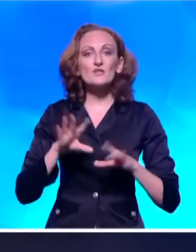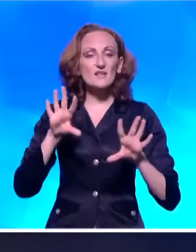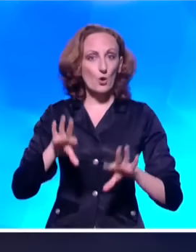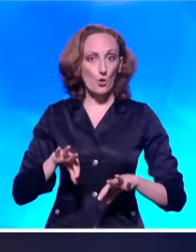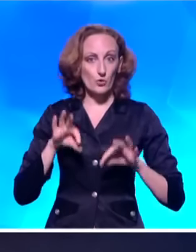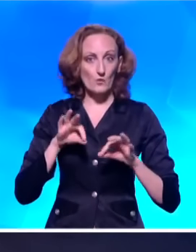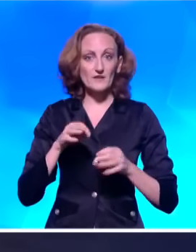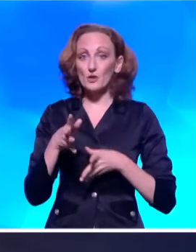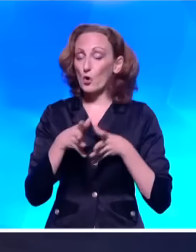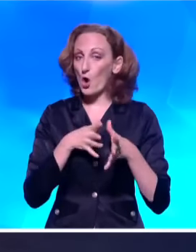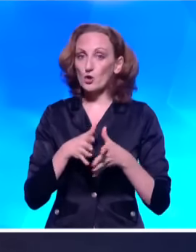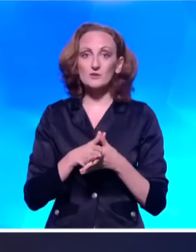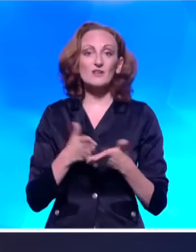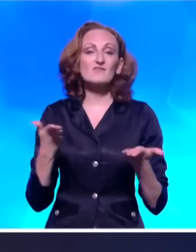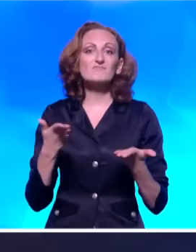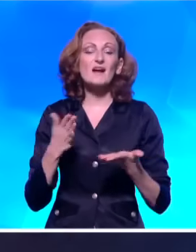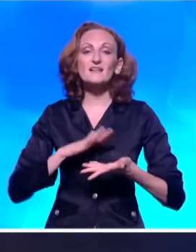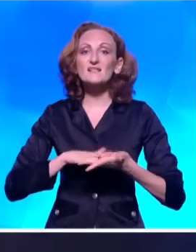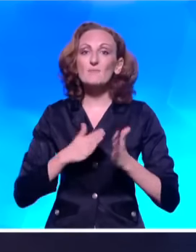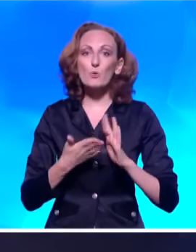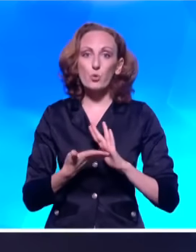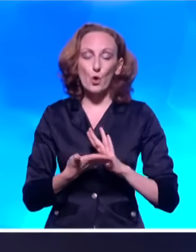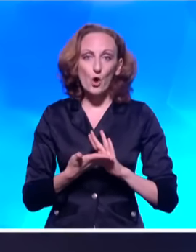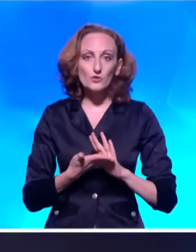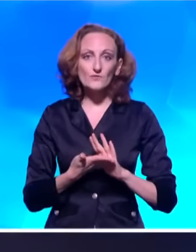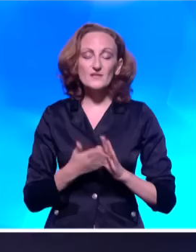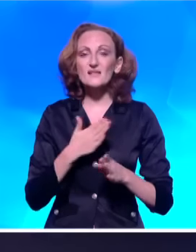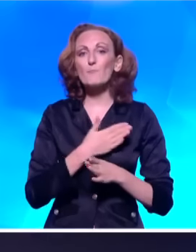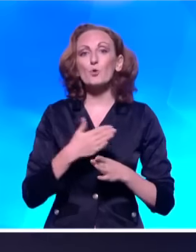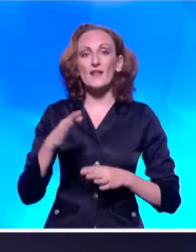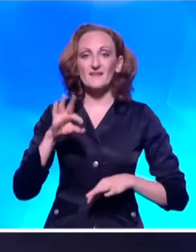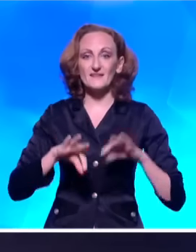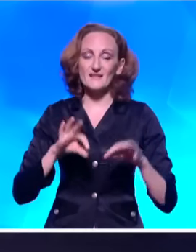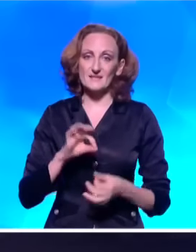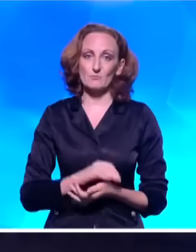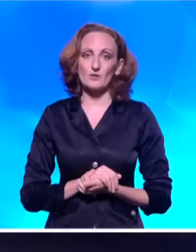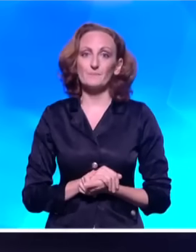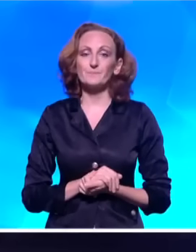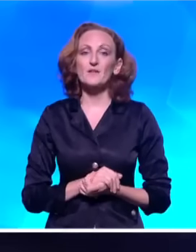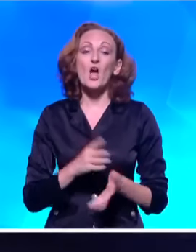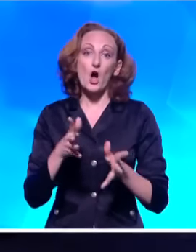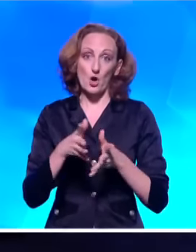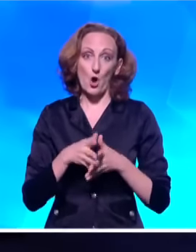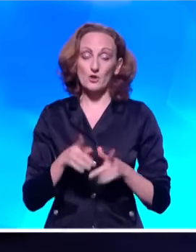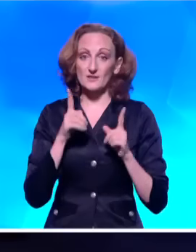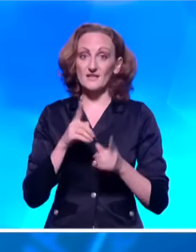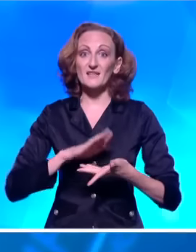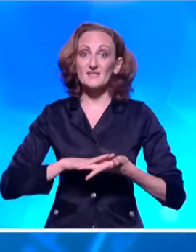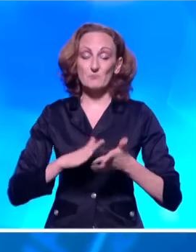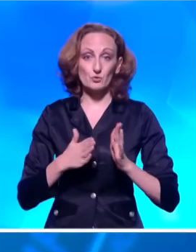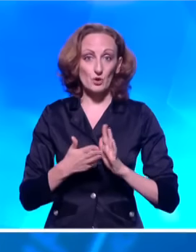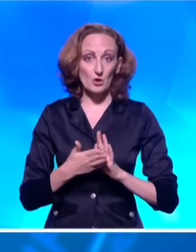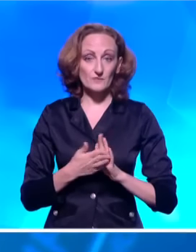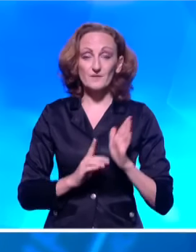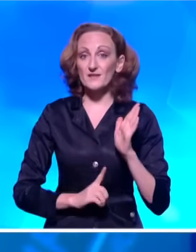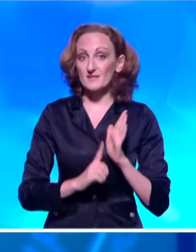избирателите как да се подготвят за този пореден вот? избирателите би трябвало да се подготвят в